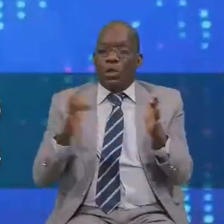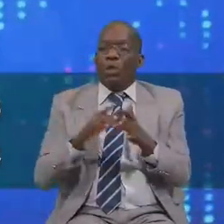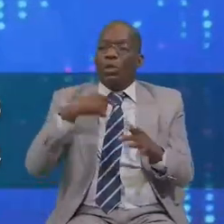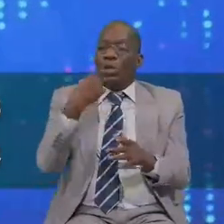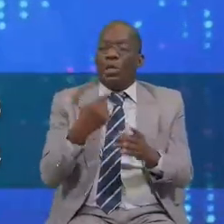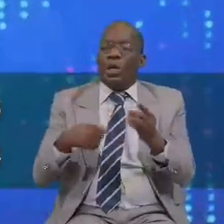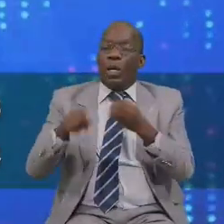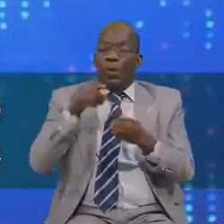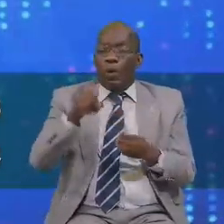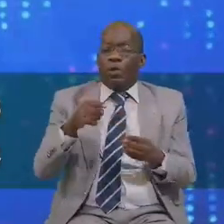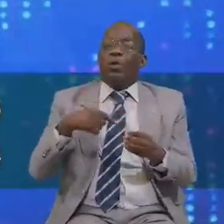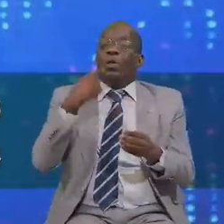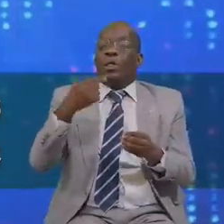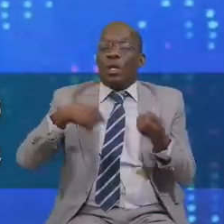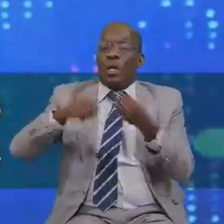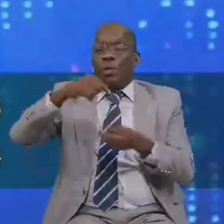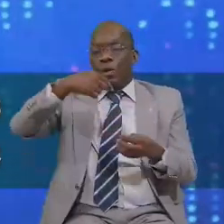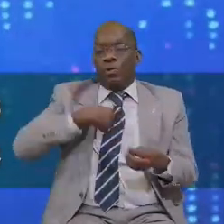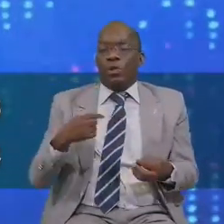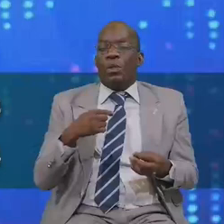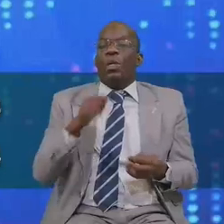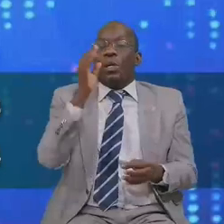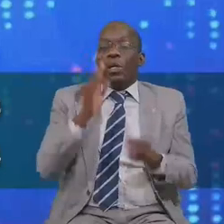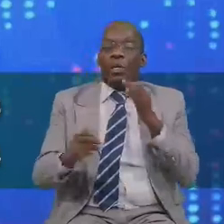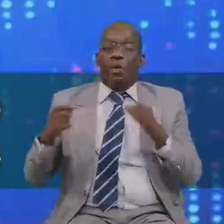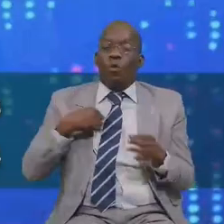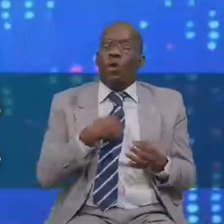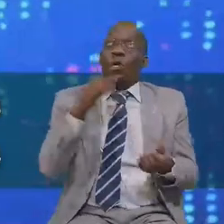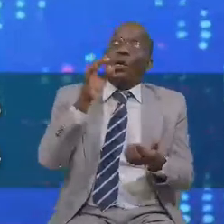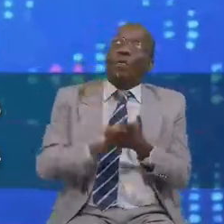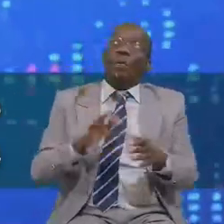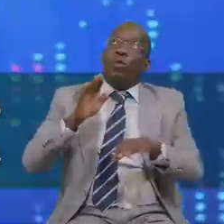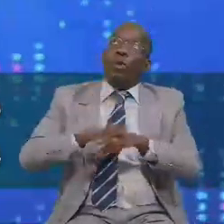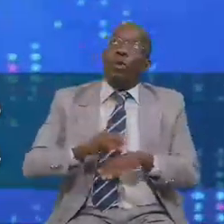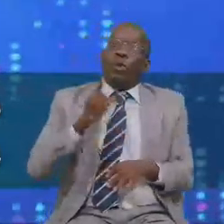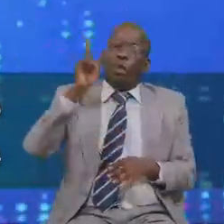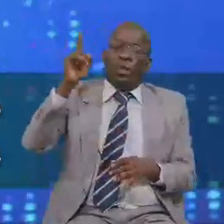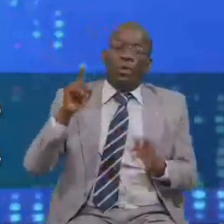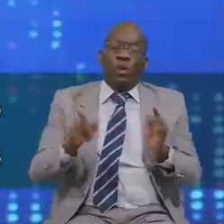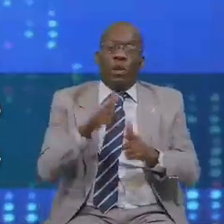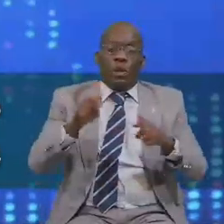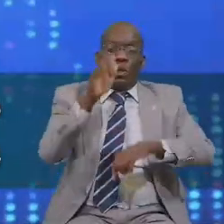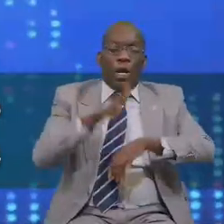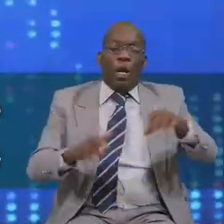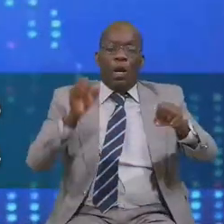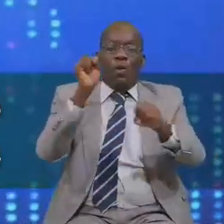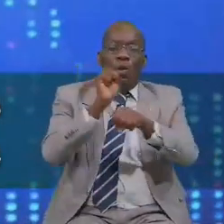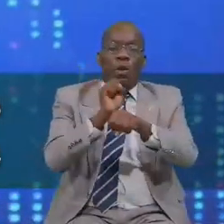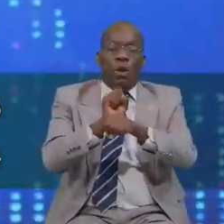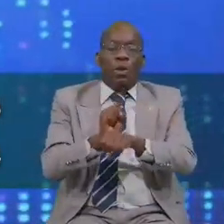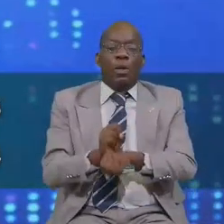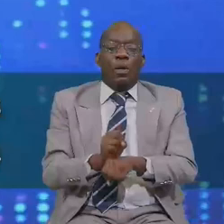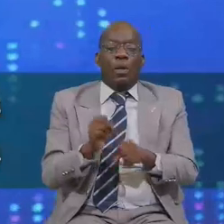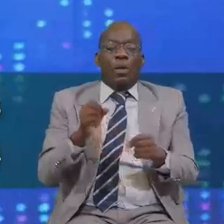sujet. Et dit, si nous croyons en lui, il en fera de plus grandes œuvres parce que je m'en